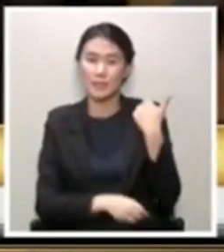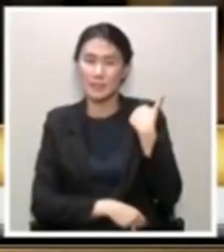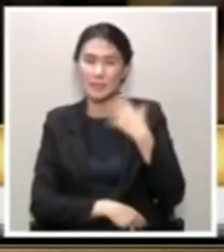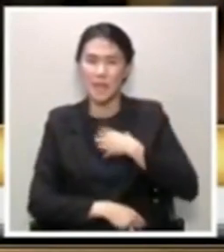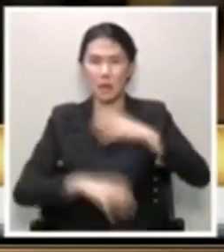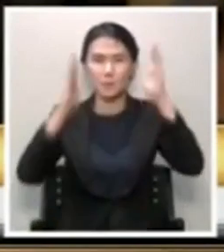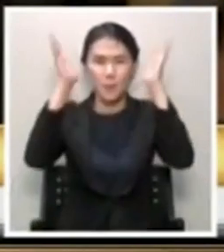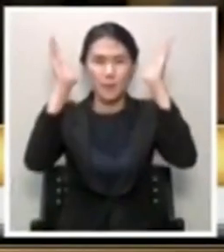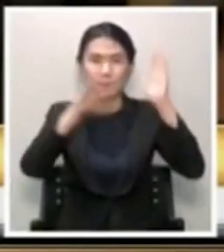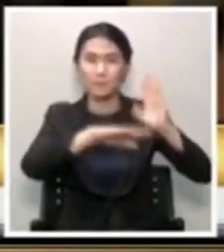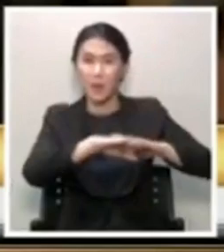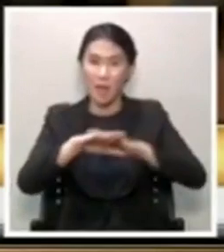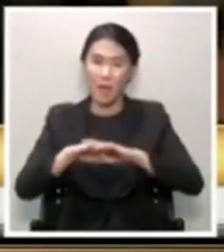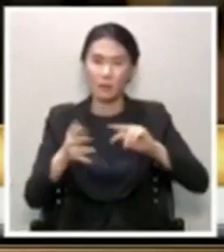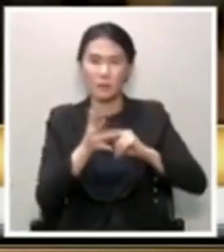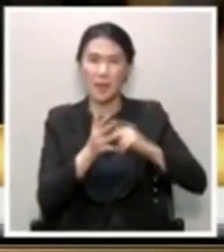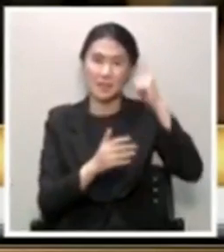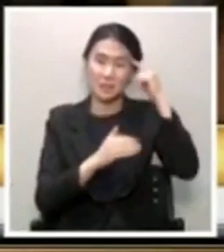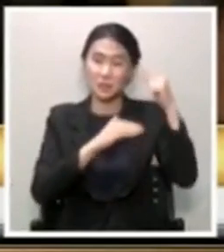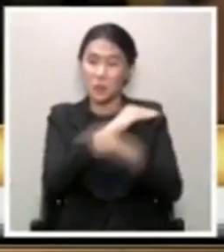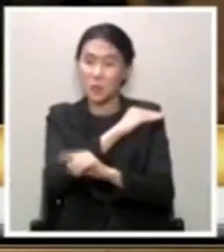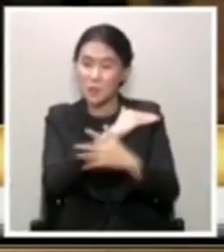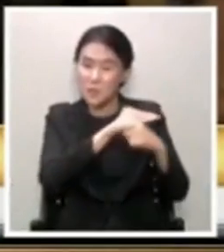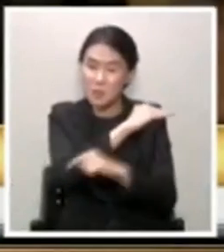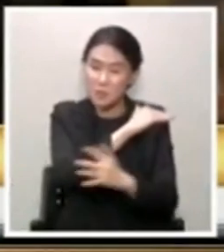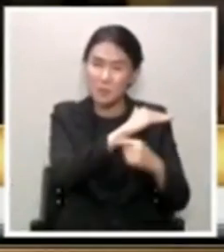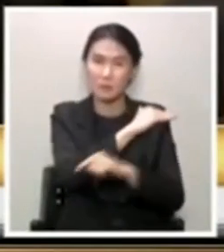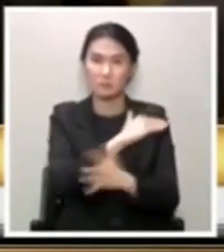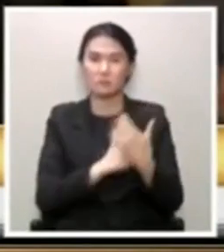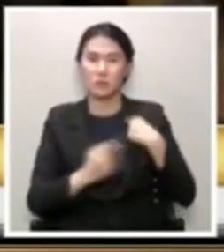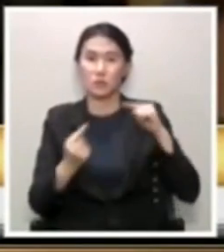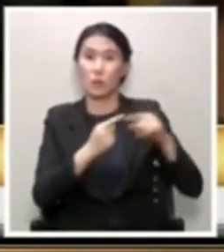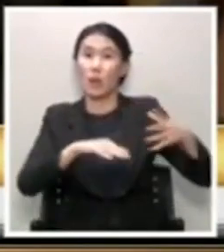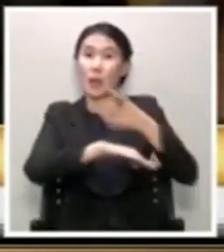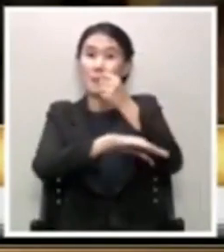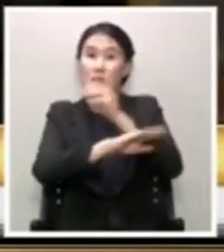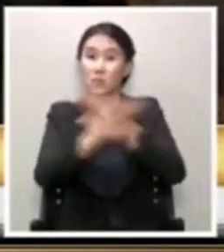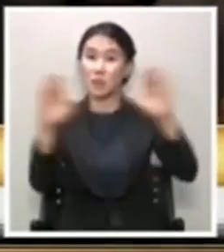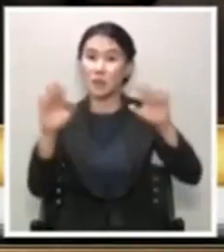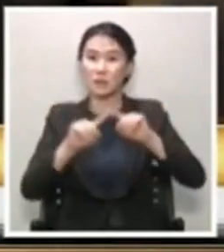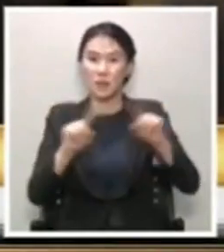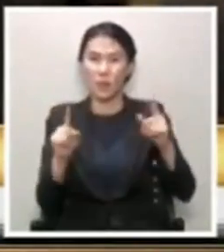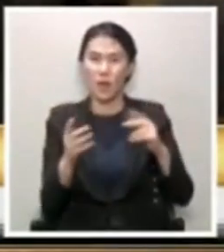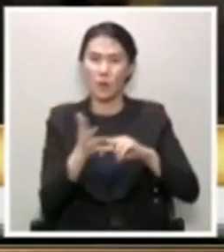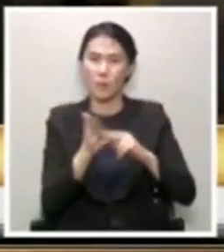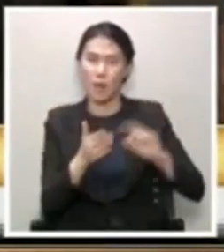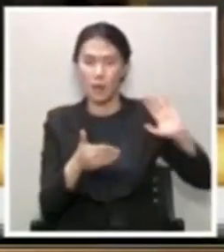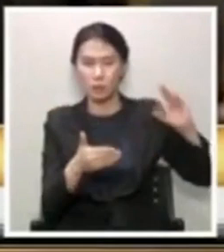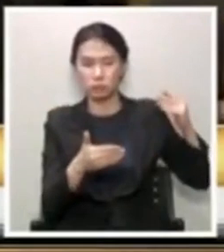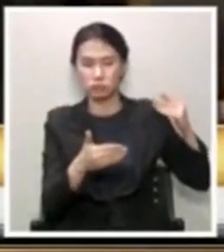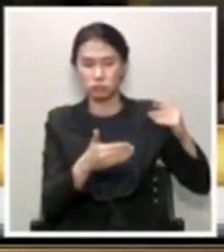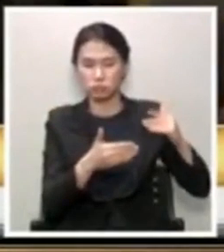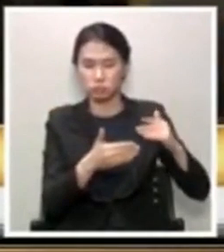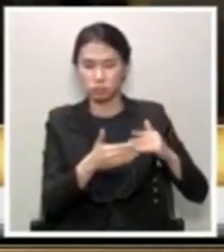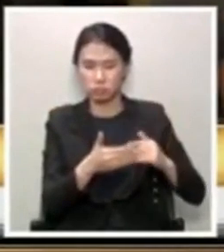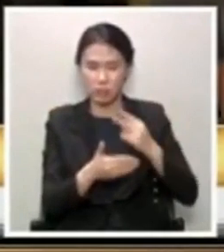ฆษณาชวนเชื่อว่าเป็นรัฐธรรมนูญปราบโกงรัฐธรรมนูญแห่งการปฏิรูปการเมืองต่างๆแต่เมื่อเราใช้มาสักระยะครับเห็นได้ชัดเ